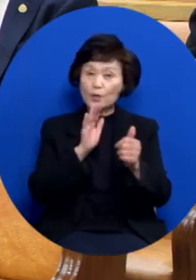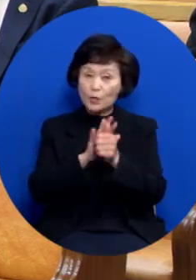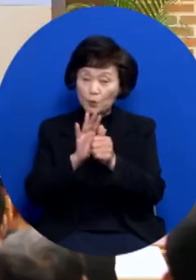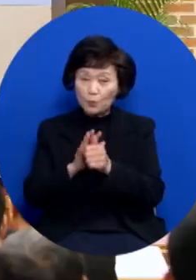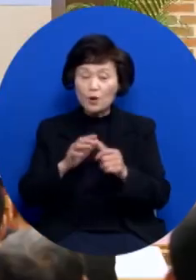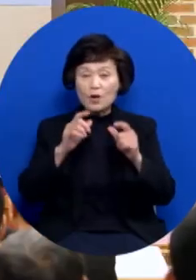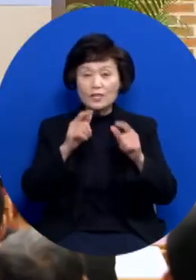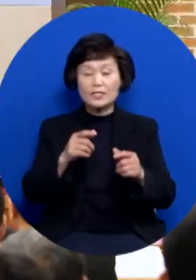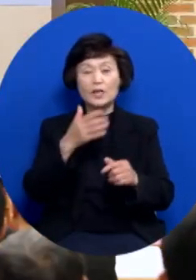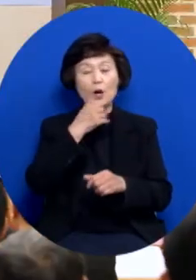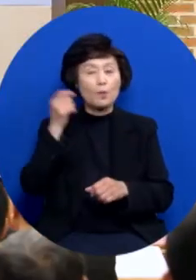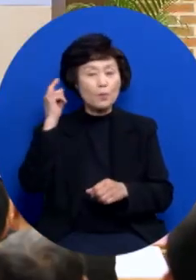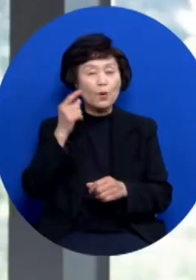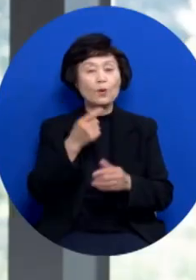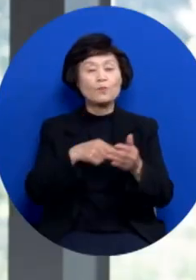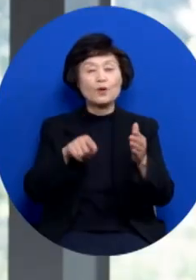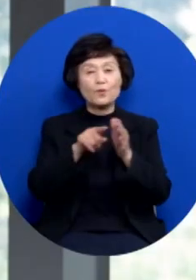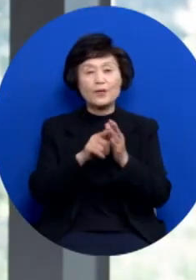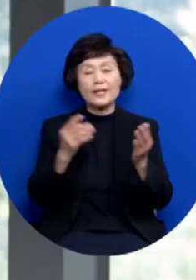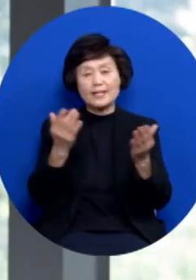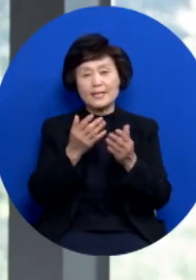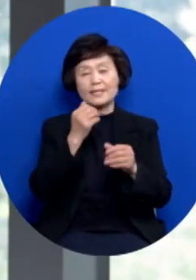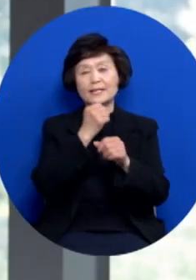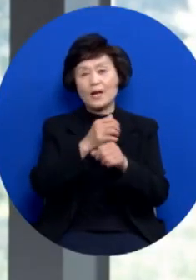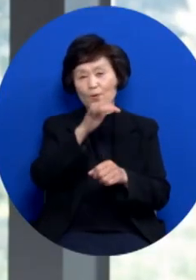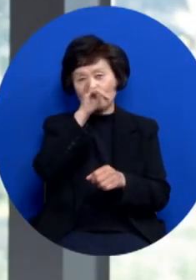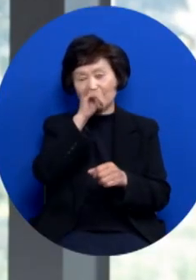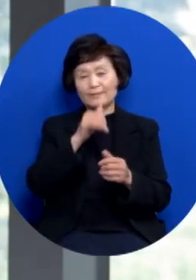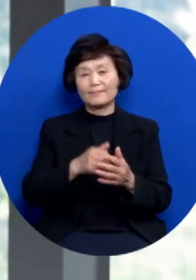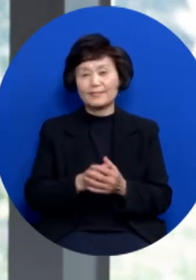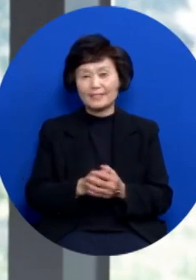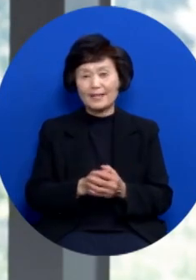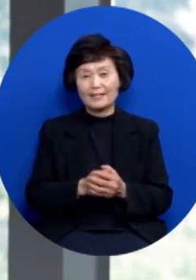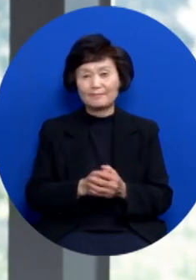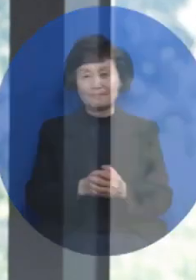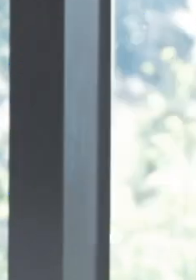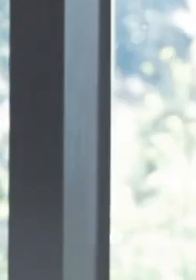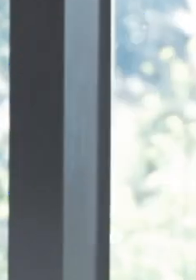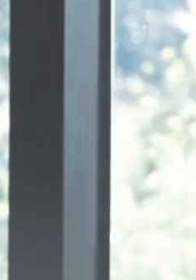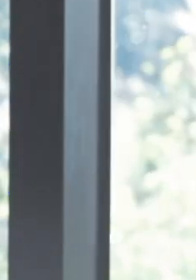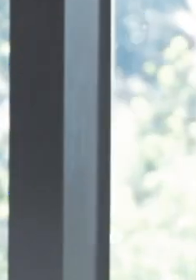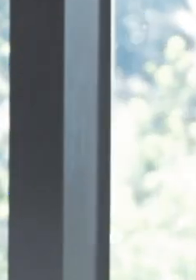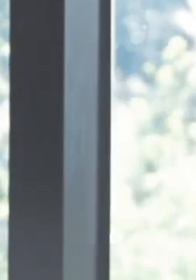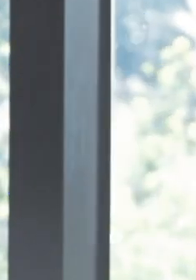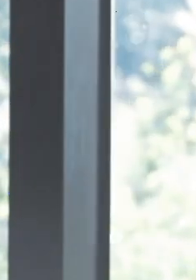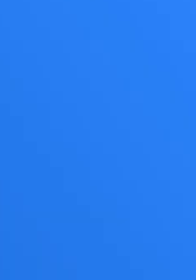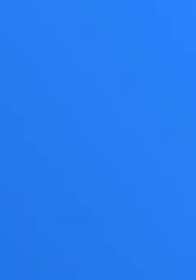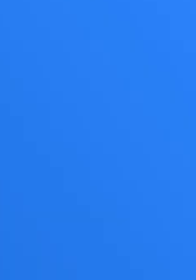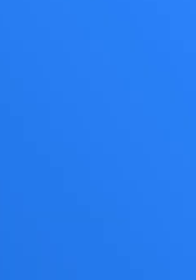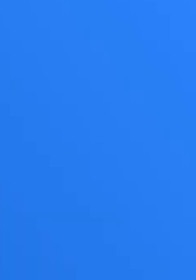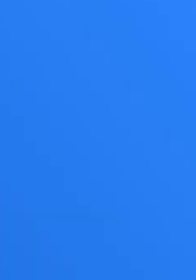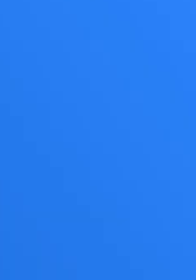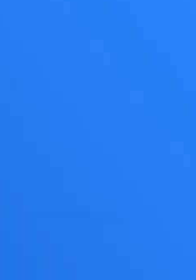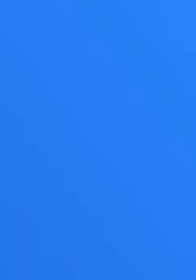위한 사역을 펼치고 있습니다. 지금까지 제주에서 호남 지역 교계 소식 전해드렸습니다.